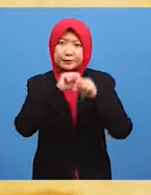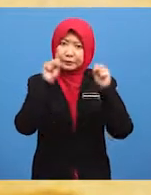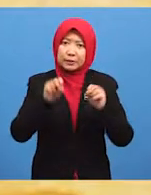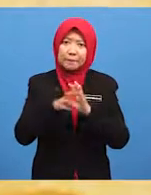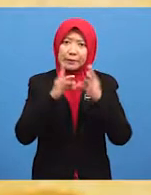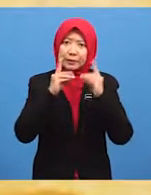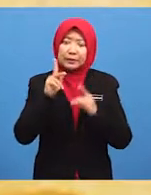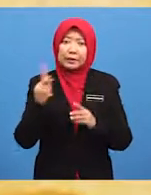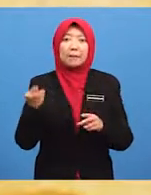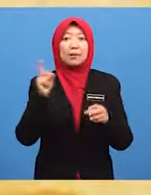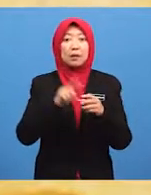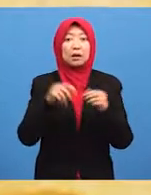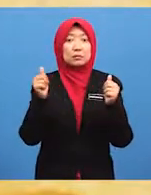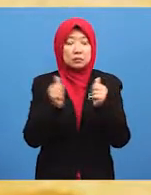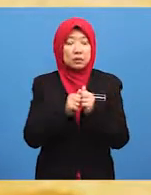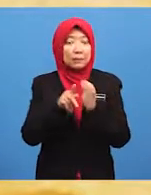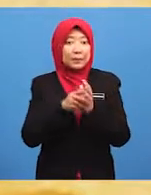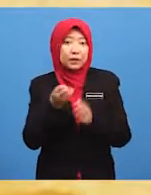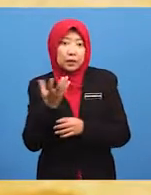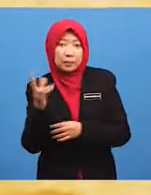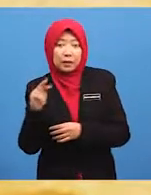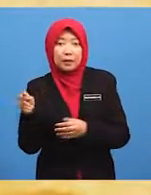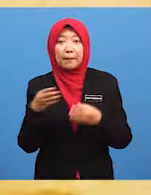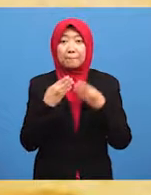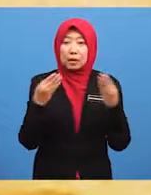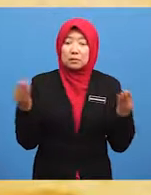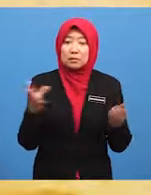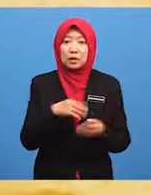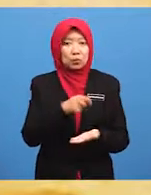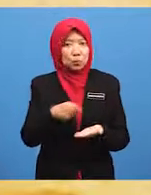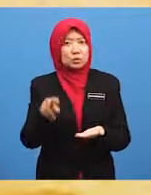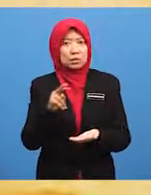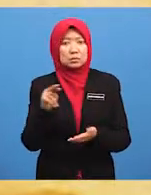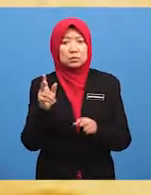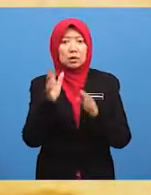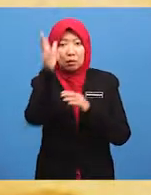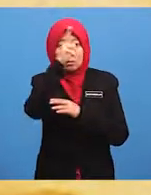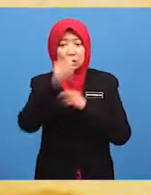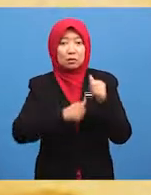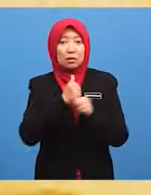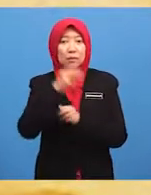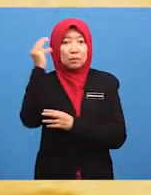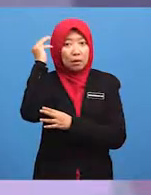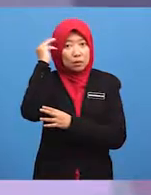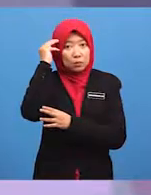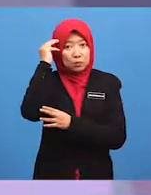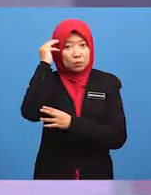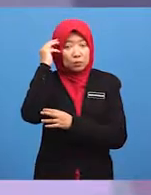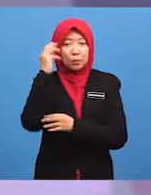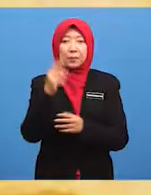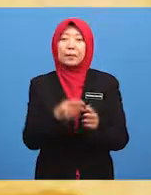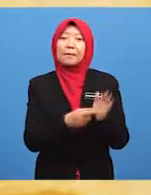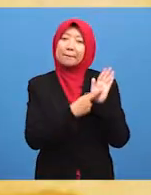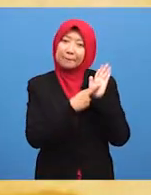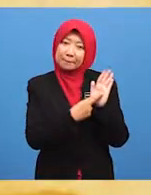pendidikan berkait dengan perkembangan sistem bahasa dan tulisan di Kerajaan Alam Melayu? Paparan